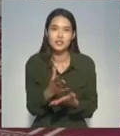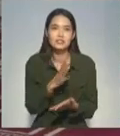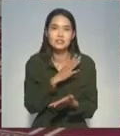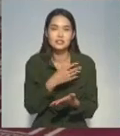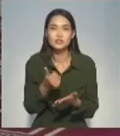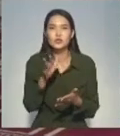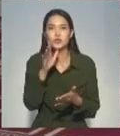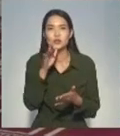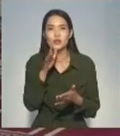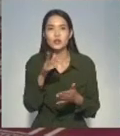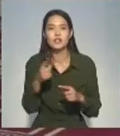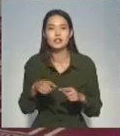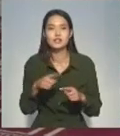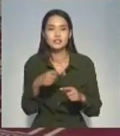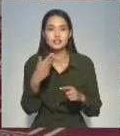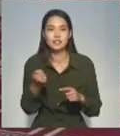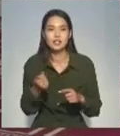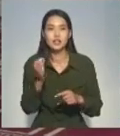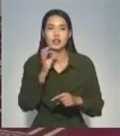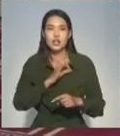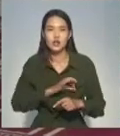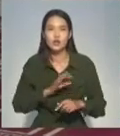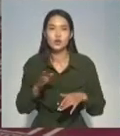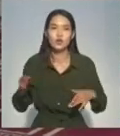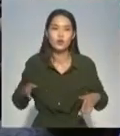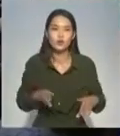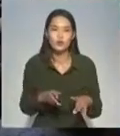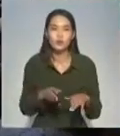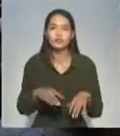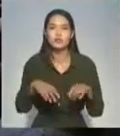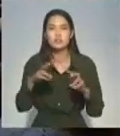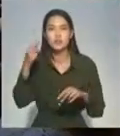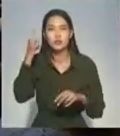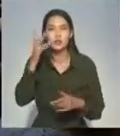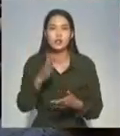Бейбарыстың 8 жылдығы ол Бейбарыс тануға да жаңа бір белес болады деп ойлаймыз.